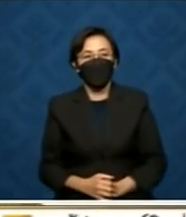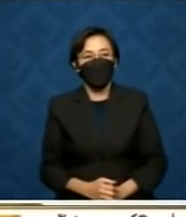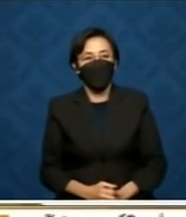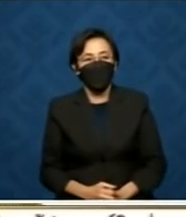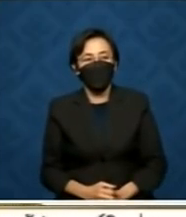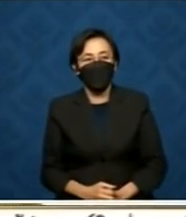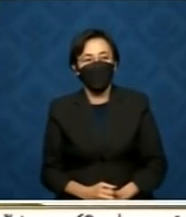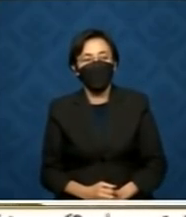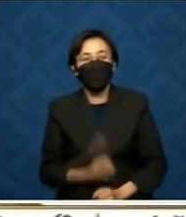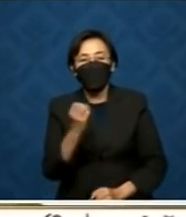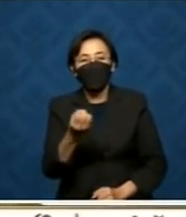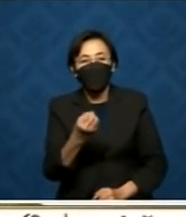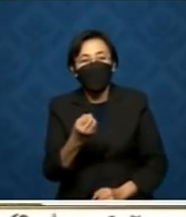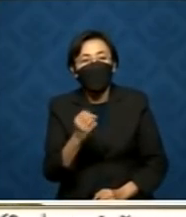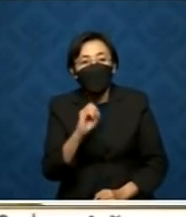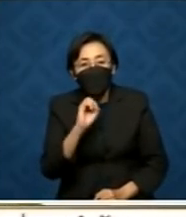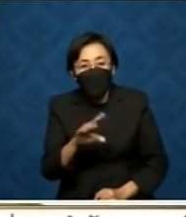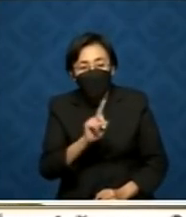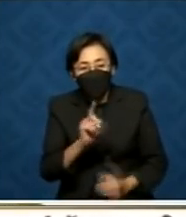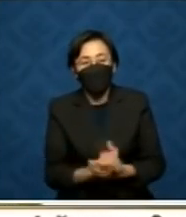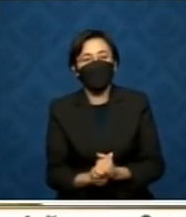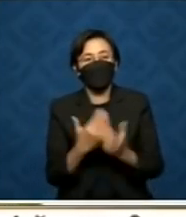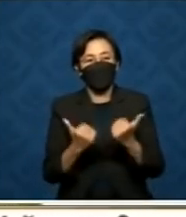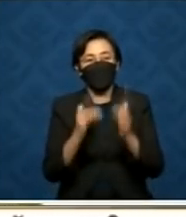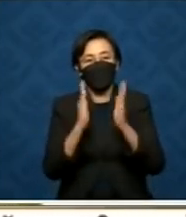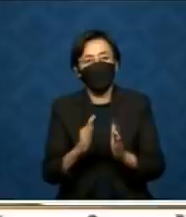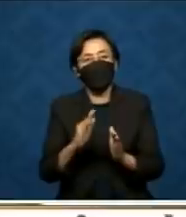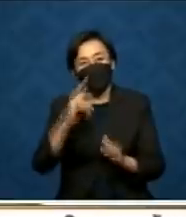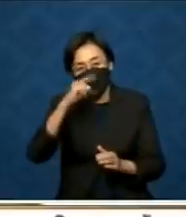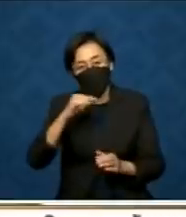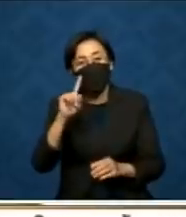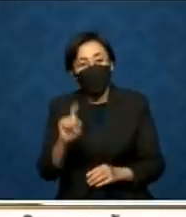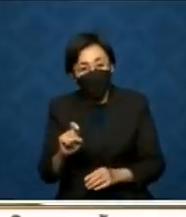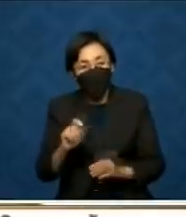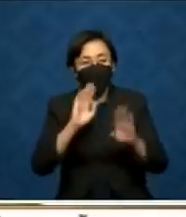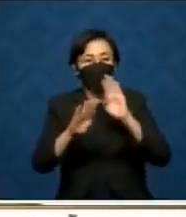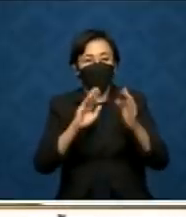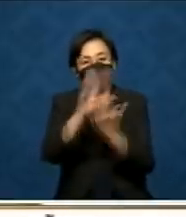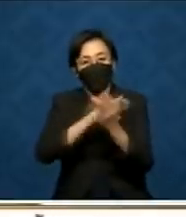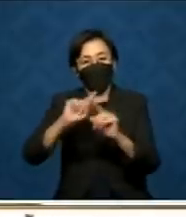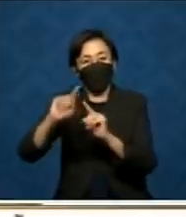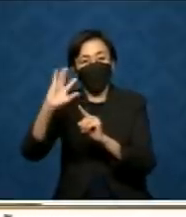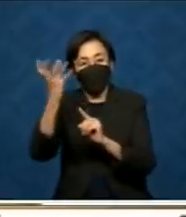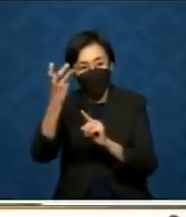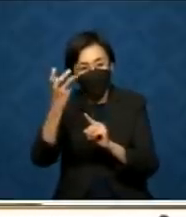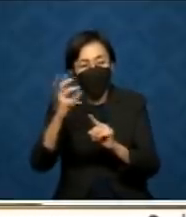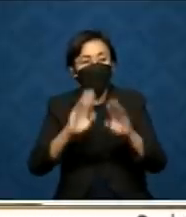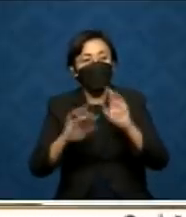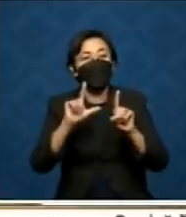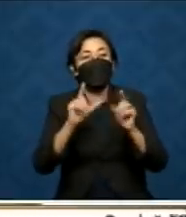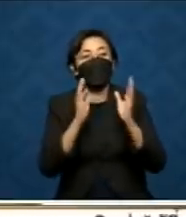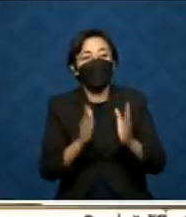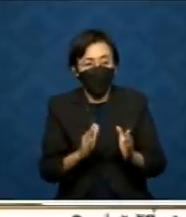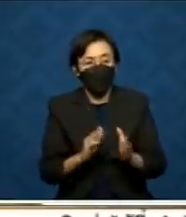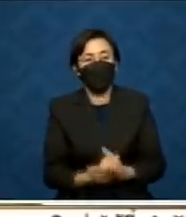ท่านบอกว่าการติดเชื้อคนไทยการตายของคนไทยเนี่ยเทียบกับทั่วโลกเทียบกับประมาณ 1ล้านคนนี่